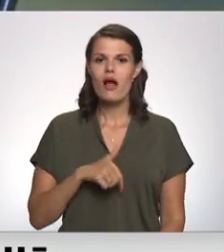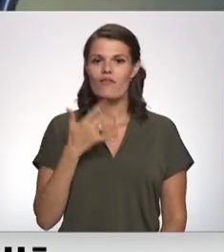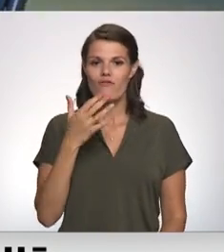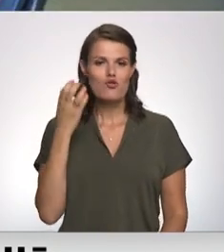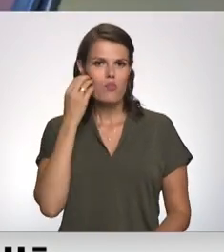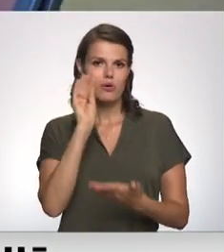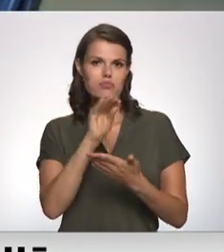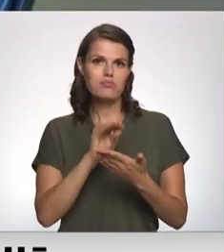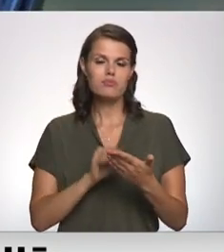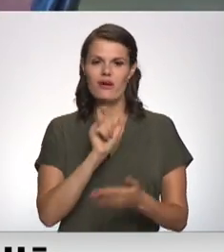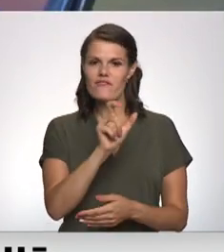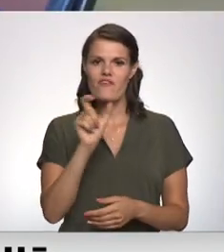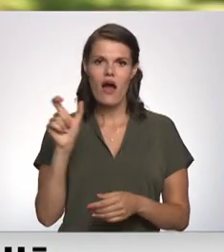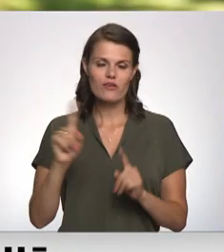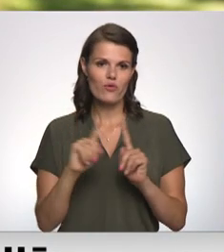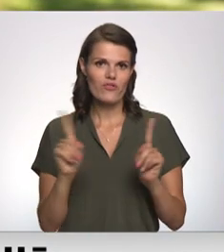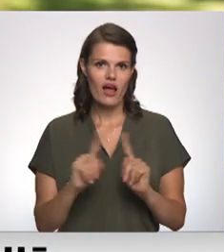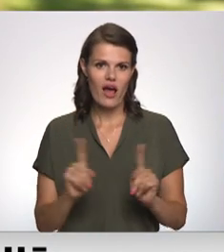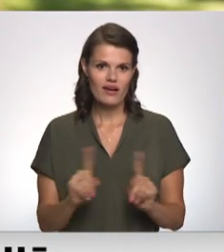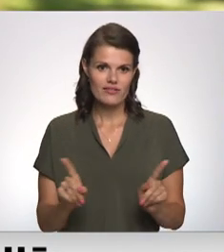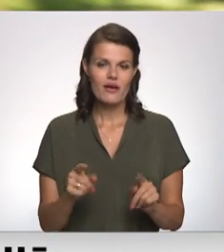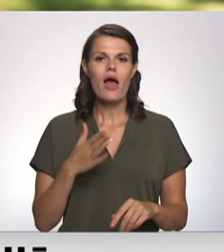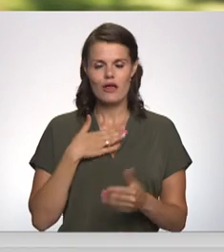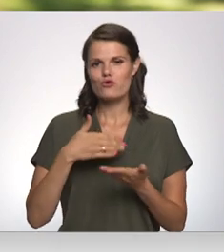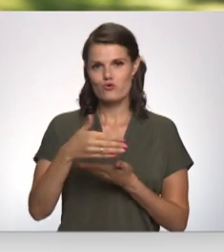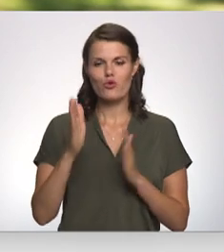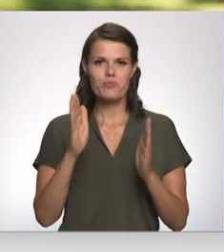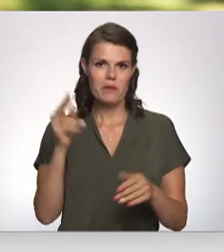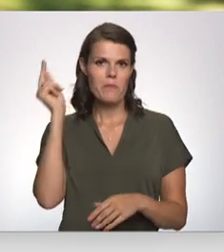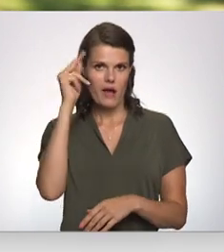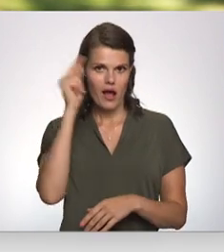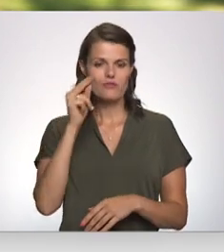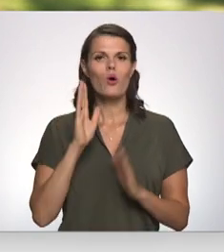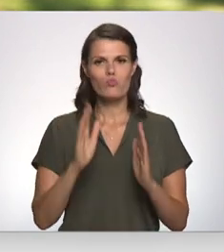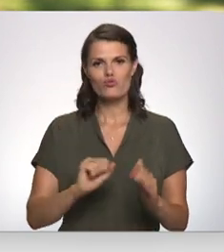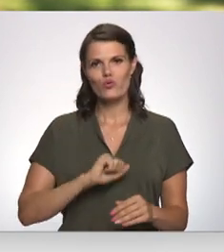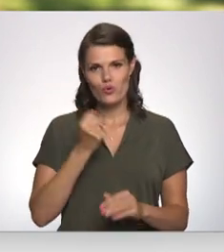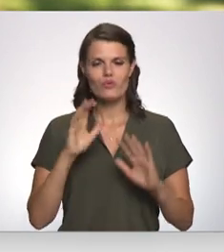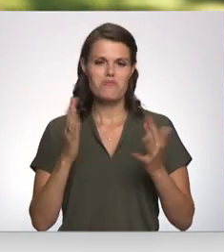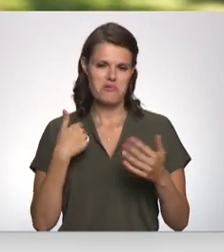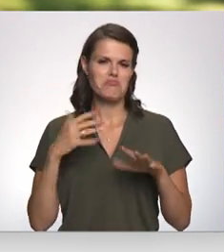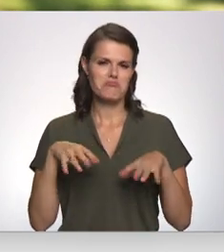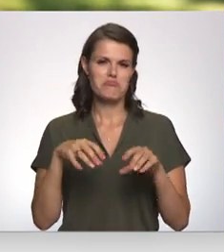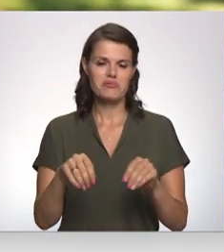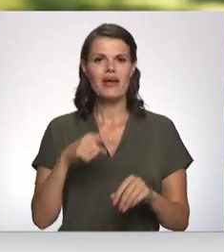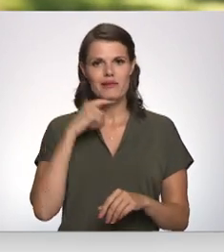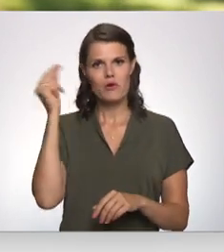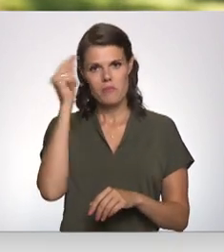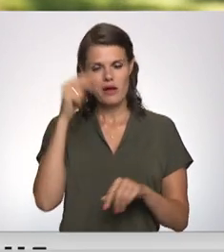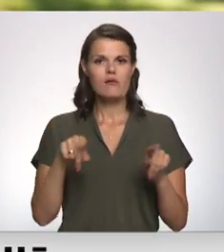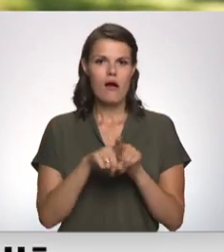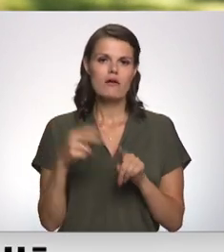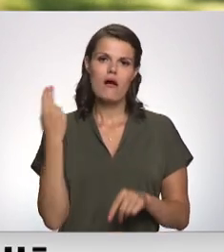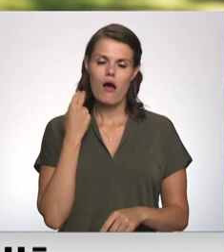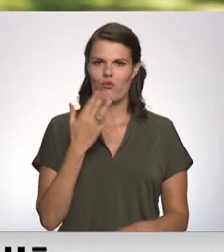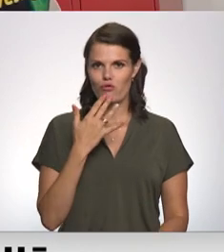telefonā pierakstot vārdus un frāzes. Es turpināšu mācīties. Būs grūti, bet tikšu galā. Mācīšos arī angļu